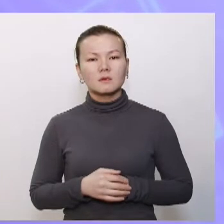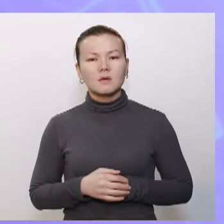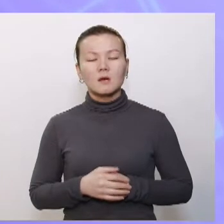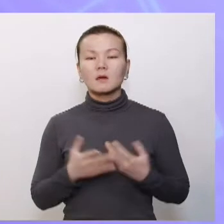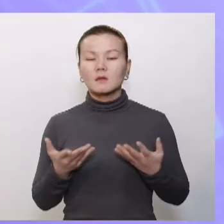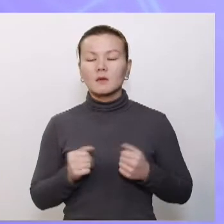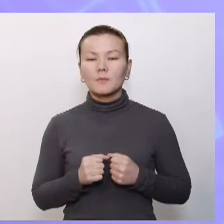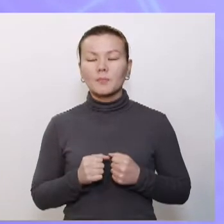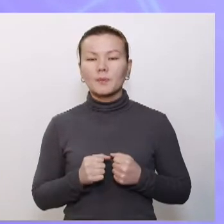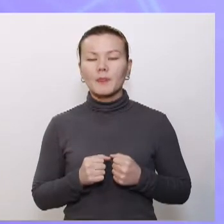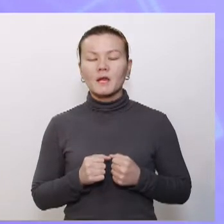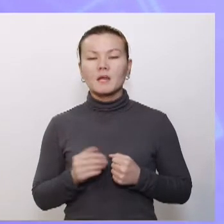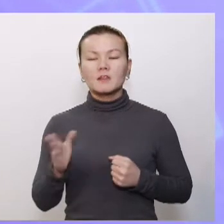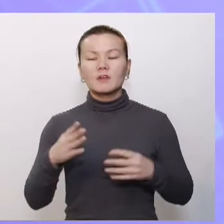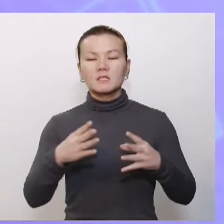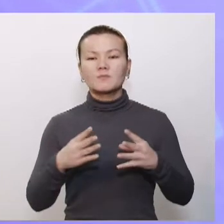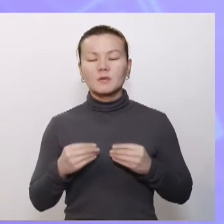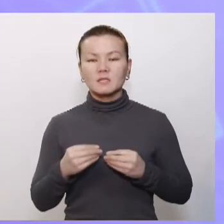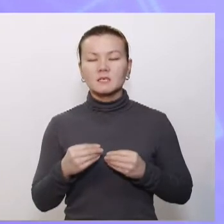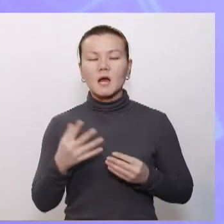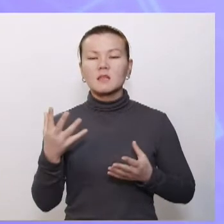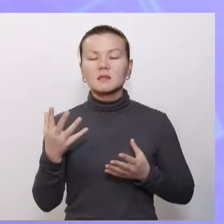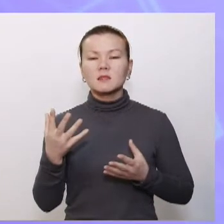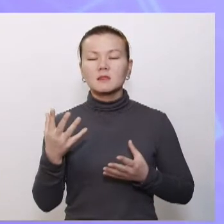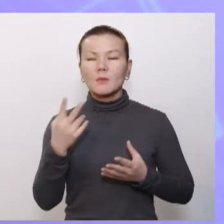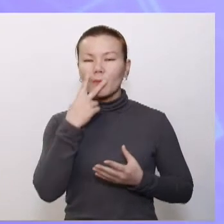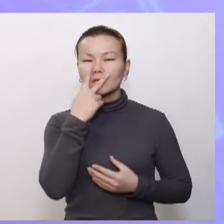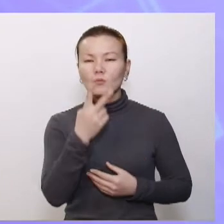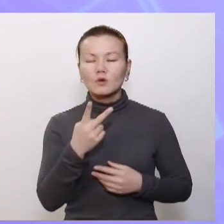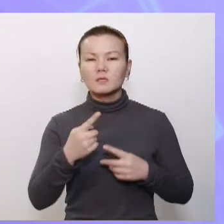Кана анда чогуу айырмачылыктарын көрөлү.